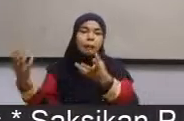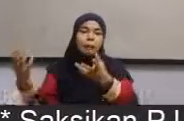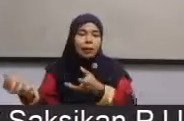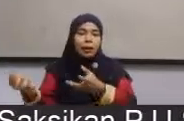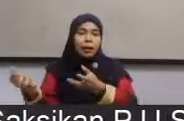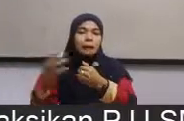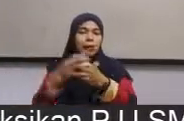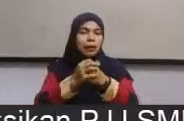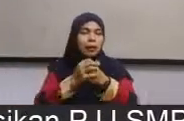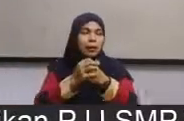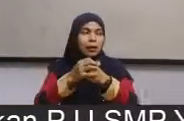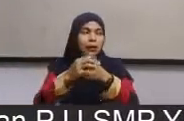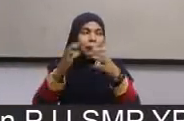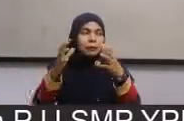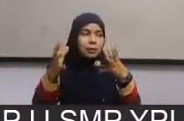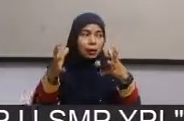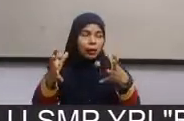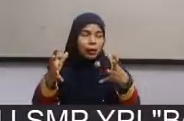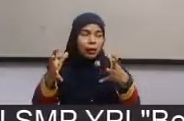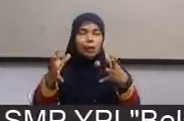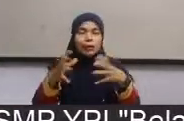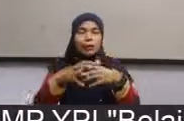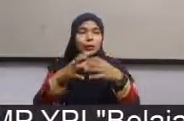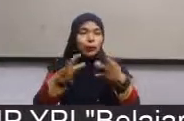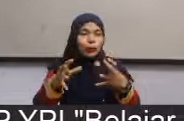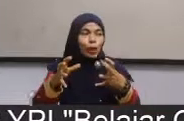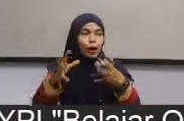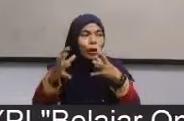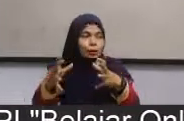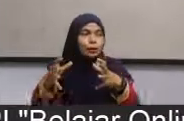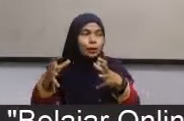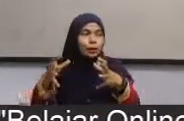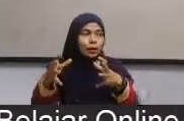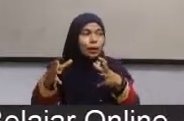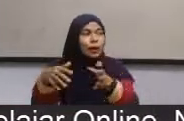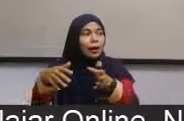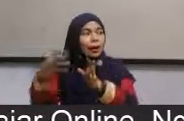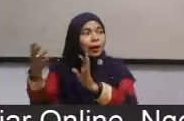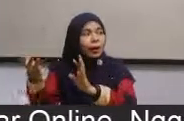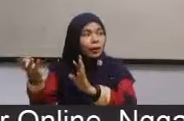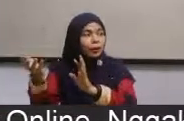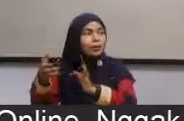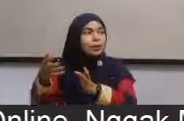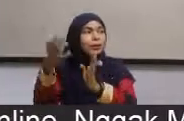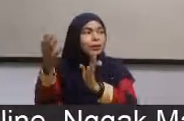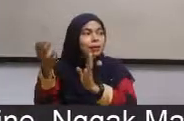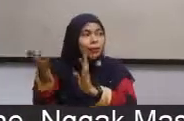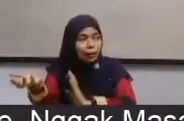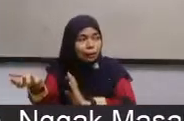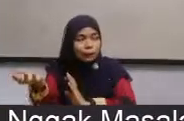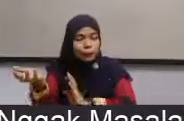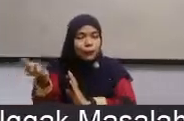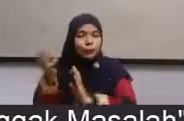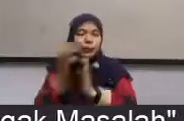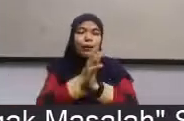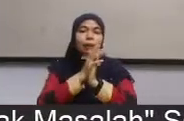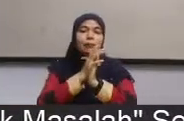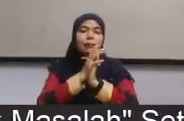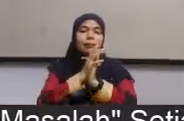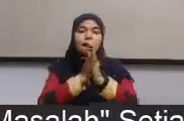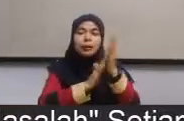ada yang pembeli yang mencari misalnya sesuatu yang gak ada di toko dia diarahkan Oh di sana saja Bu